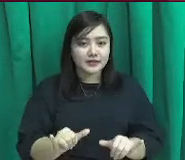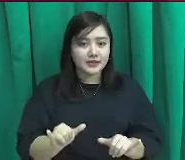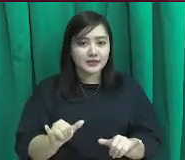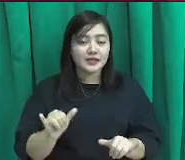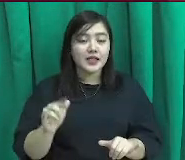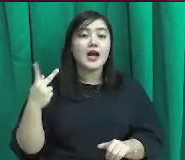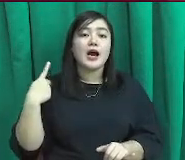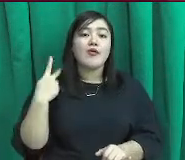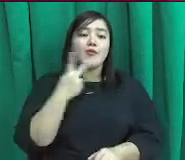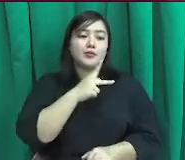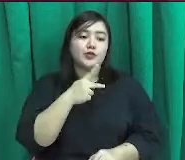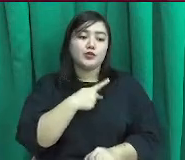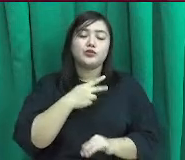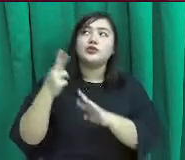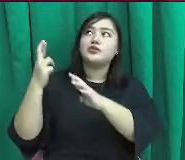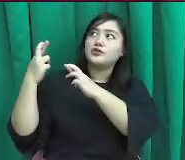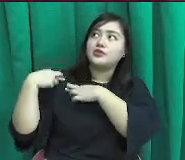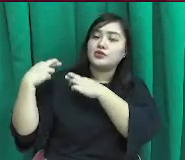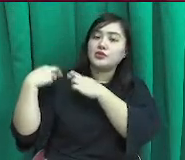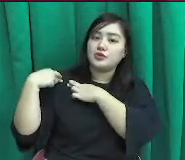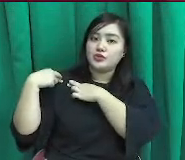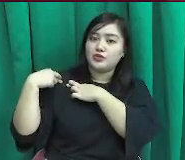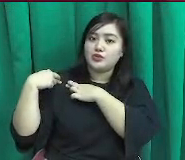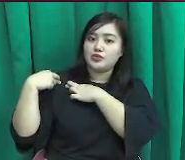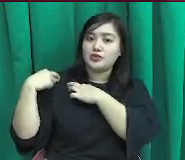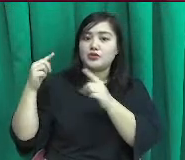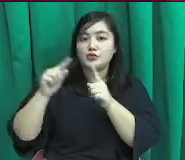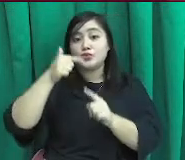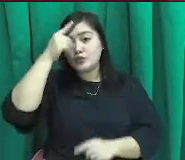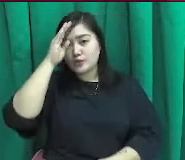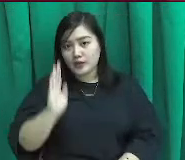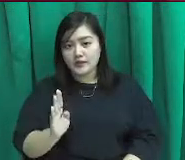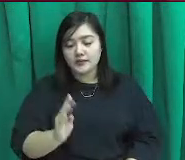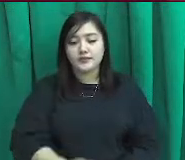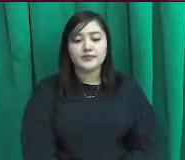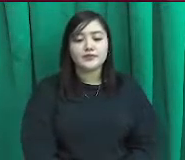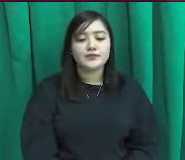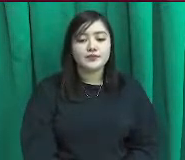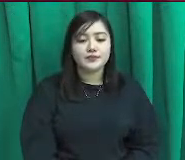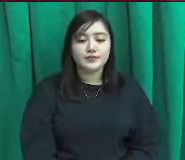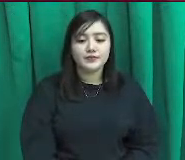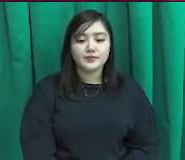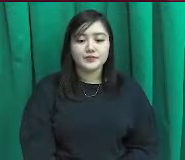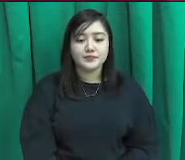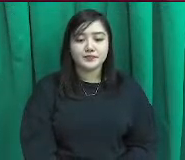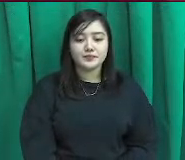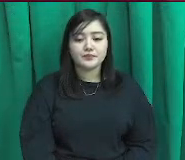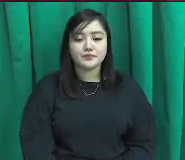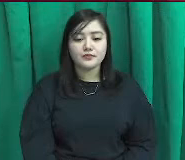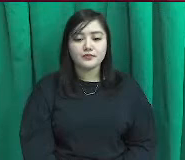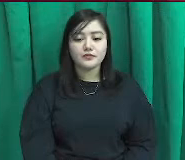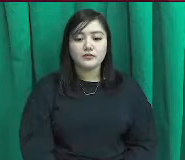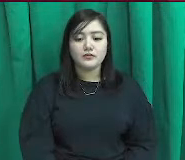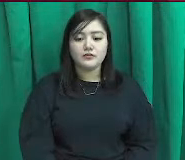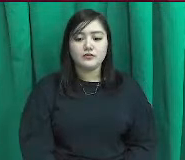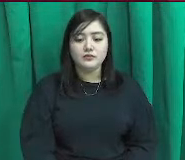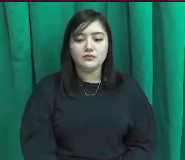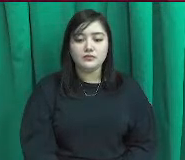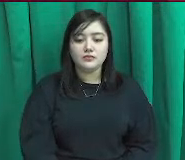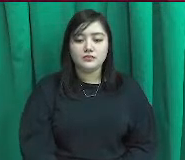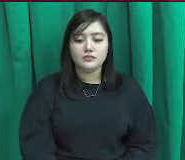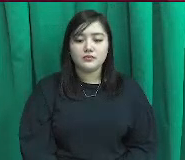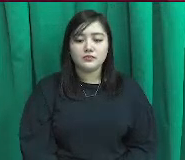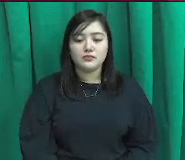Ang pamilya po natin ay may kanya-kanya pa rin pananagutan sa salita ng Diyos. Amen. Kaya ko po ito sinasabi sa inyo. Kasi mga kapatid, ganito po yan. No? Para hindi